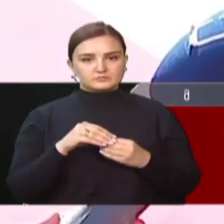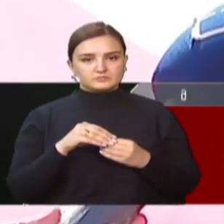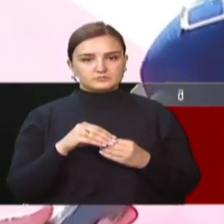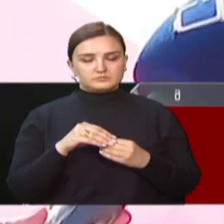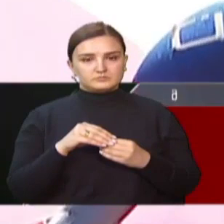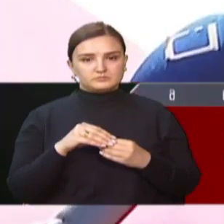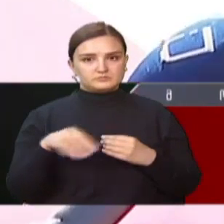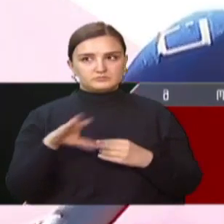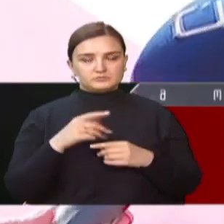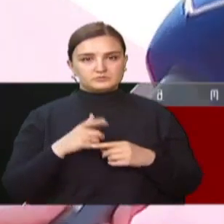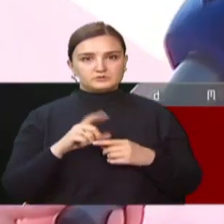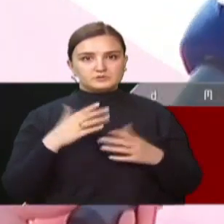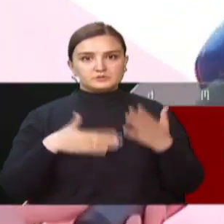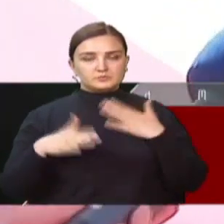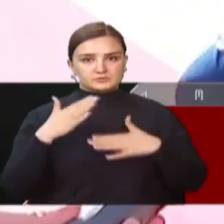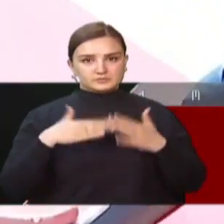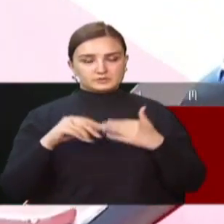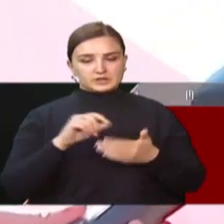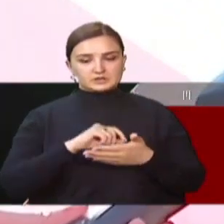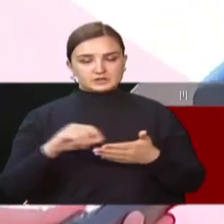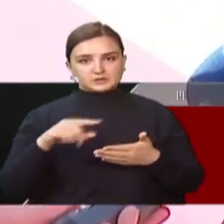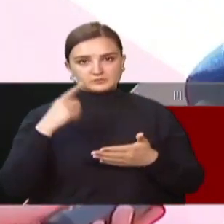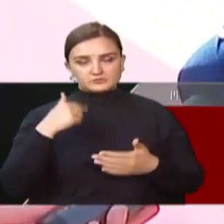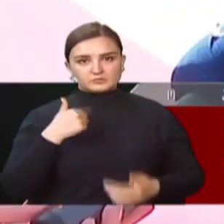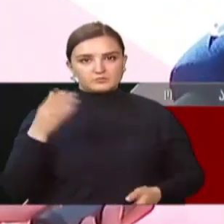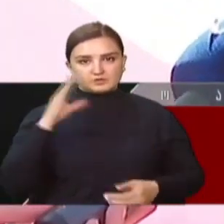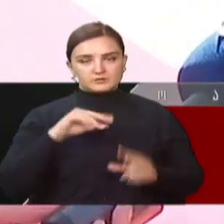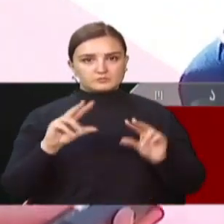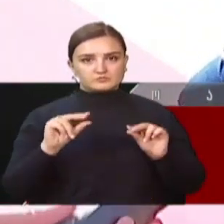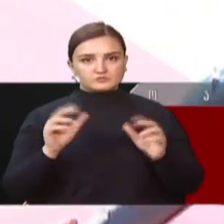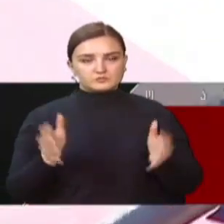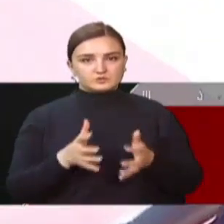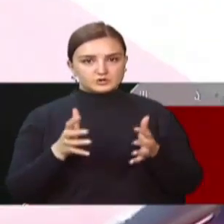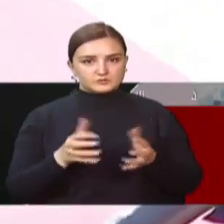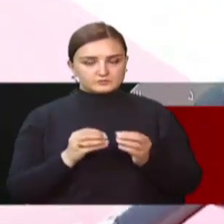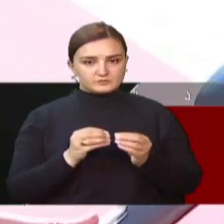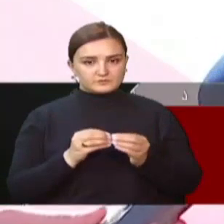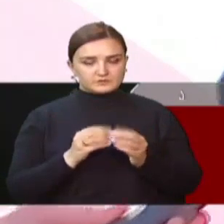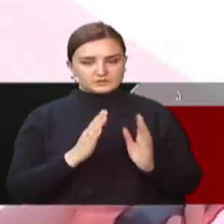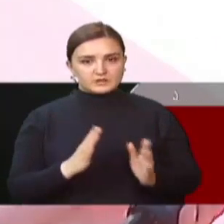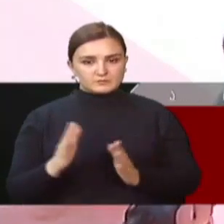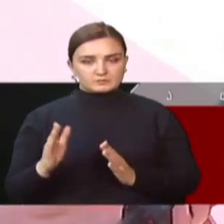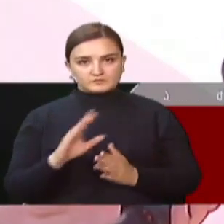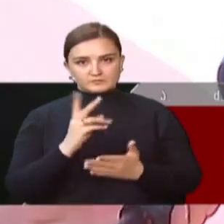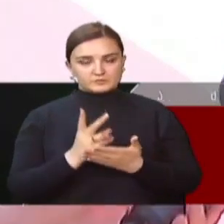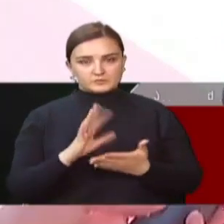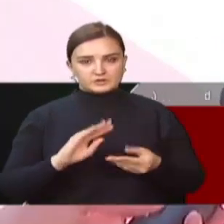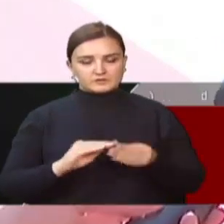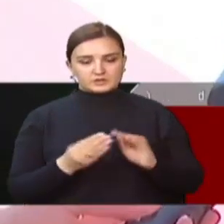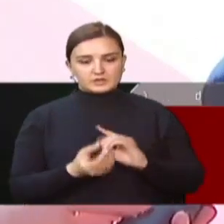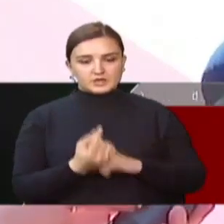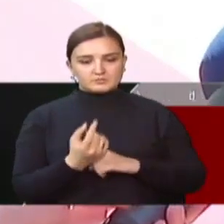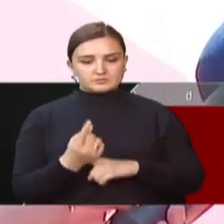დედიას თქვა თახტოვანებით ხას უსვამენ რომ ჩვენ მოახერხეთ შვიდობის შენარჩუნება, სტაბილურობის შენარჩუნება, აი მიუხედავთ ამ გამოწვევებს რომელიც ჩვენს